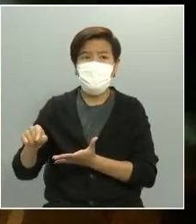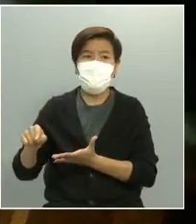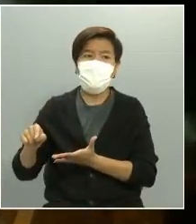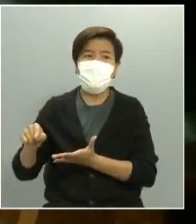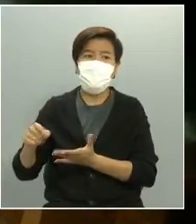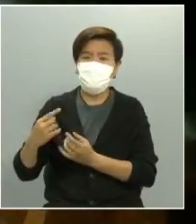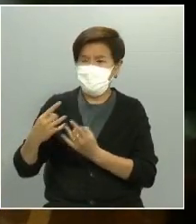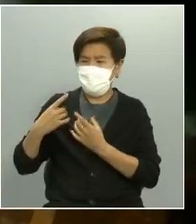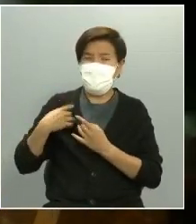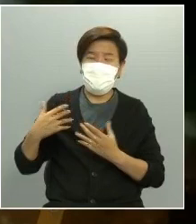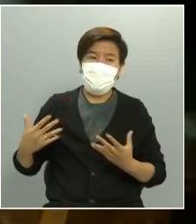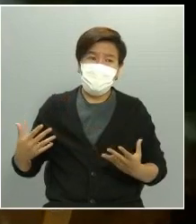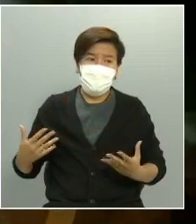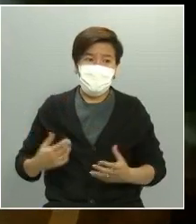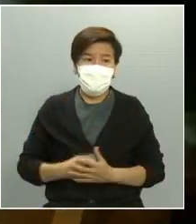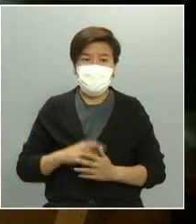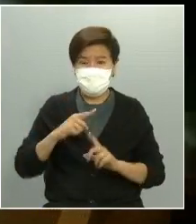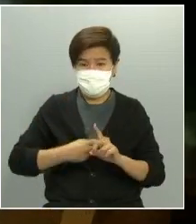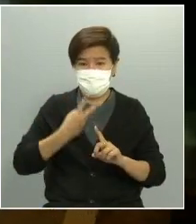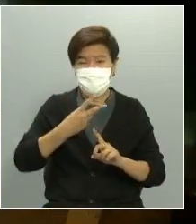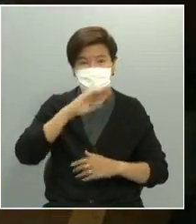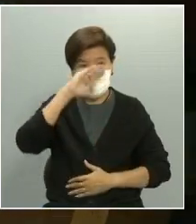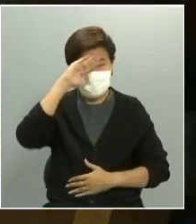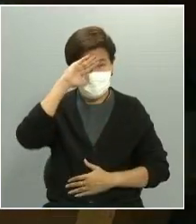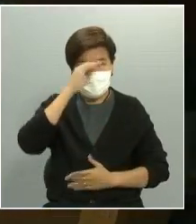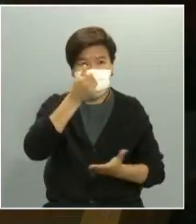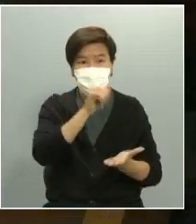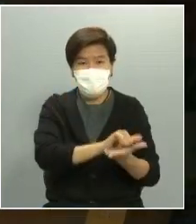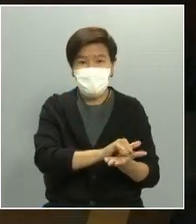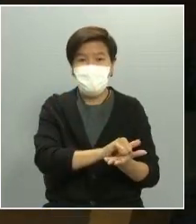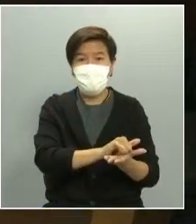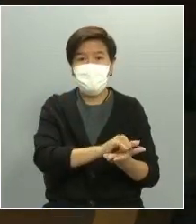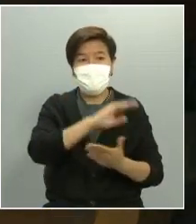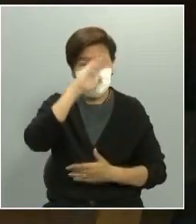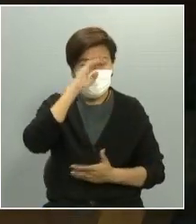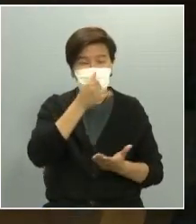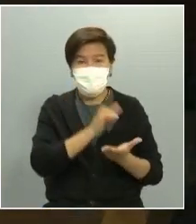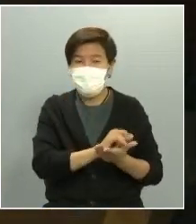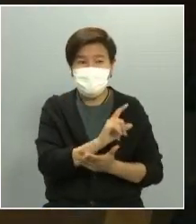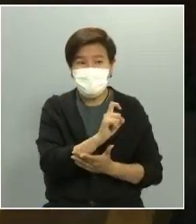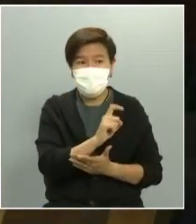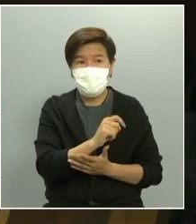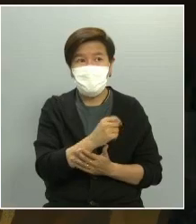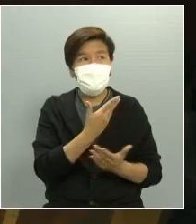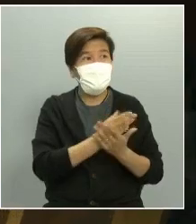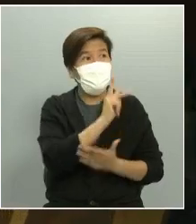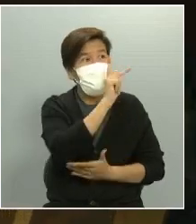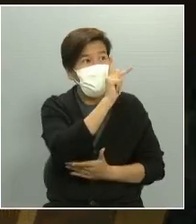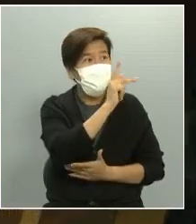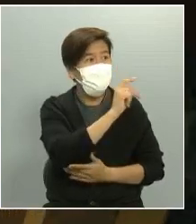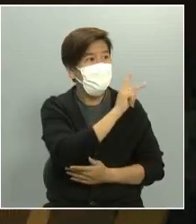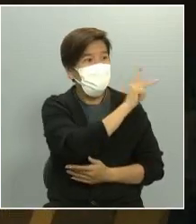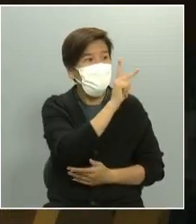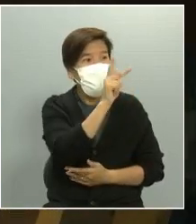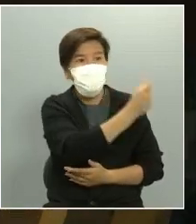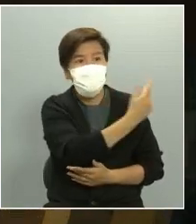กุมภาพันธ์เนี่ยพี่ล้มป่วยไปเซ็นค้ำประกันก็เลยต้องรับผิดชอบจ่ายแทนตัดสินใจเป็นผู้หน้านอกระบบว่าศาลเจ้าคือไม่อยาก